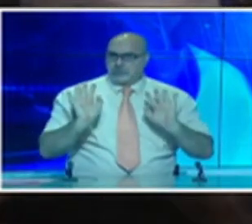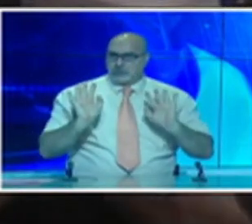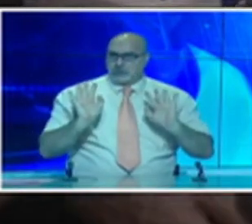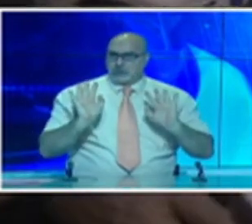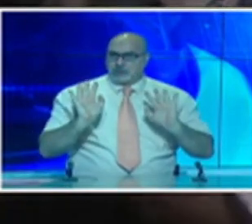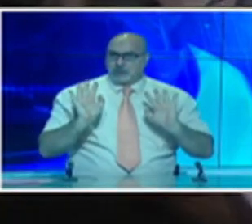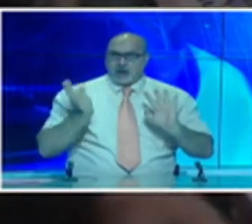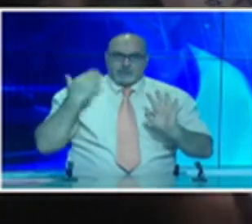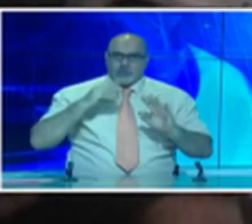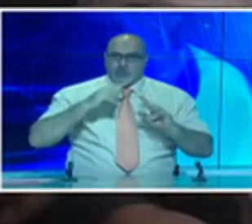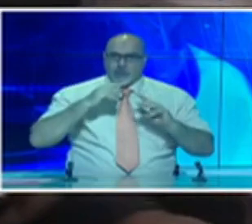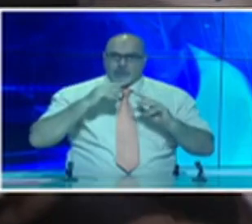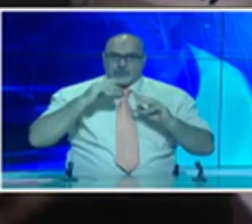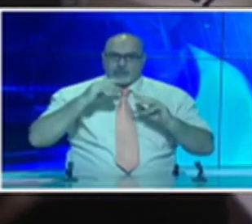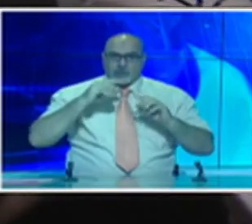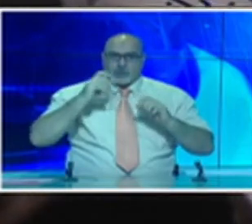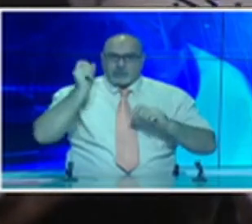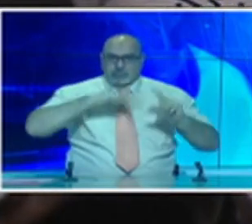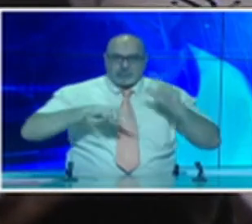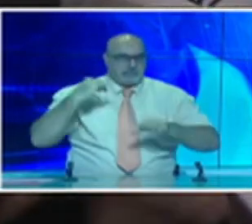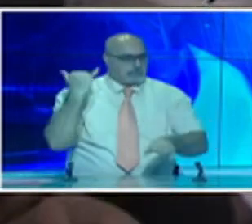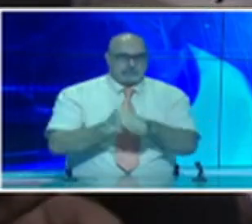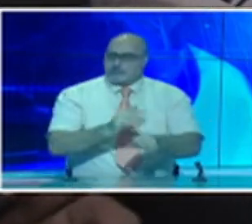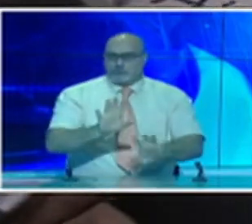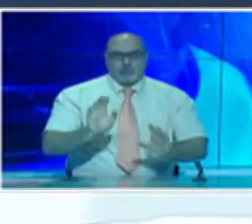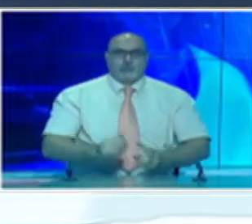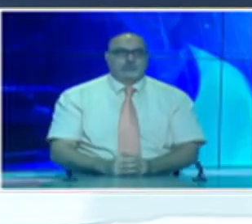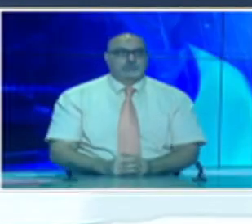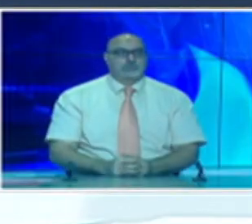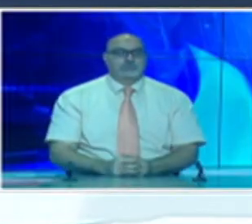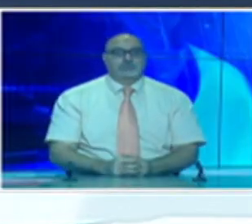لا هذه الشيء اللي قالوه في الفيسبوك ولا ما علمش غير صحيح.